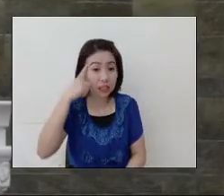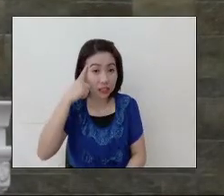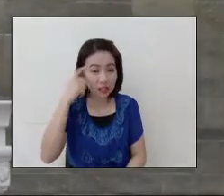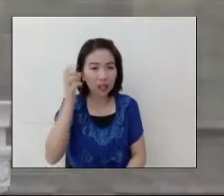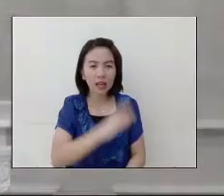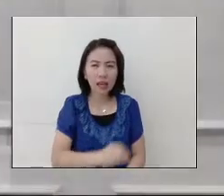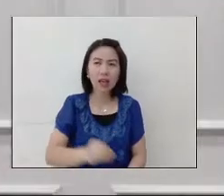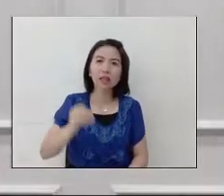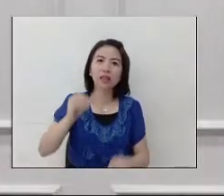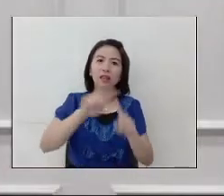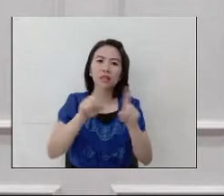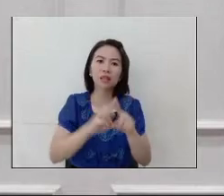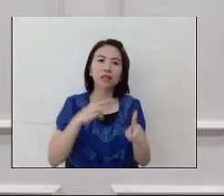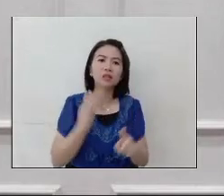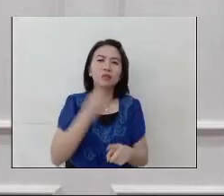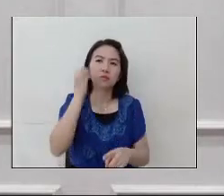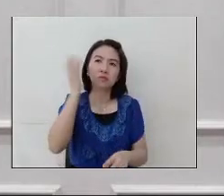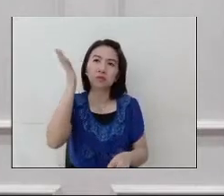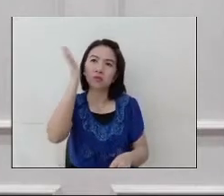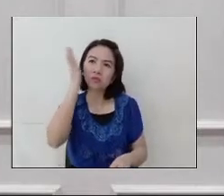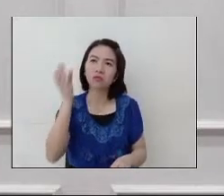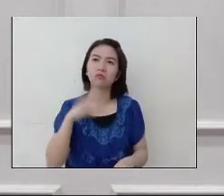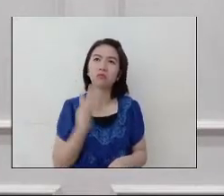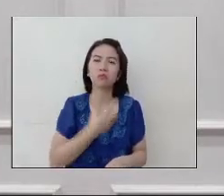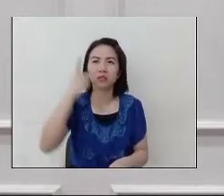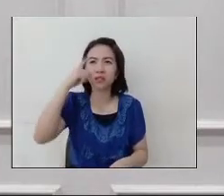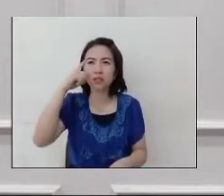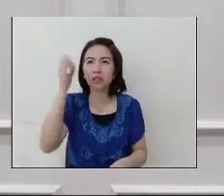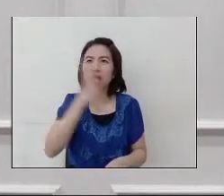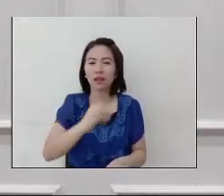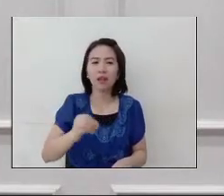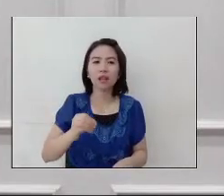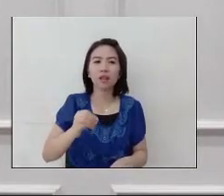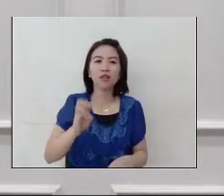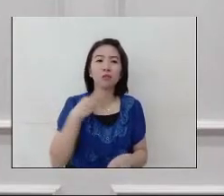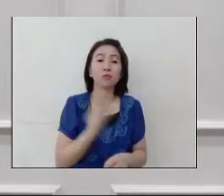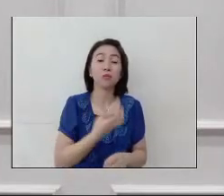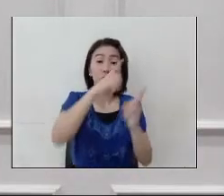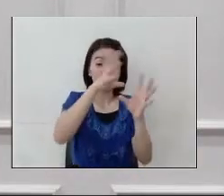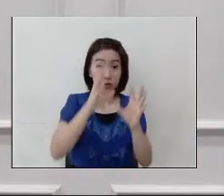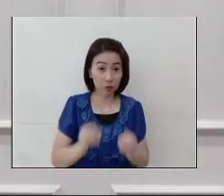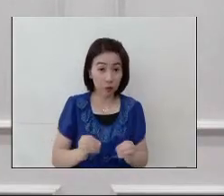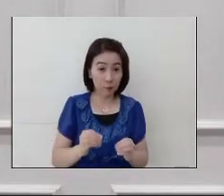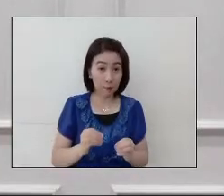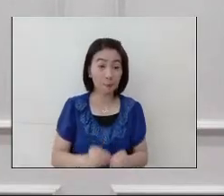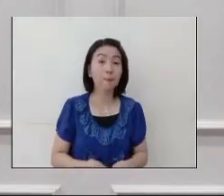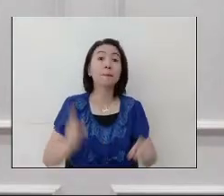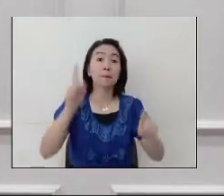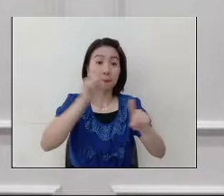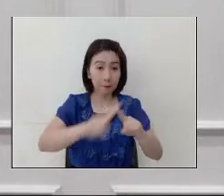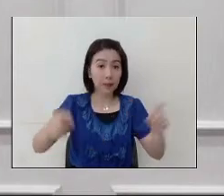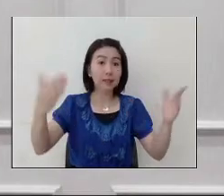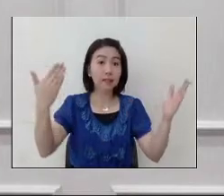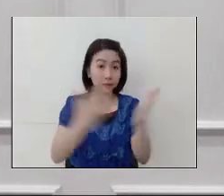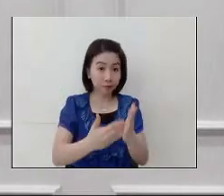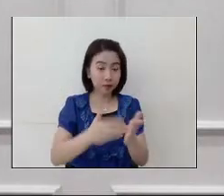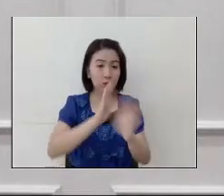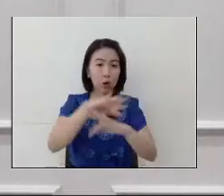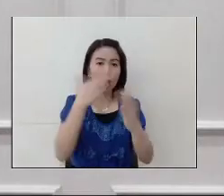tayo, and then pag-uwi natin, gagawin din natin. But everything is a matter of